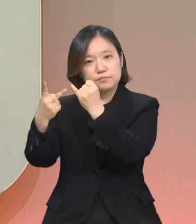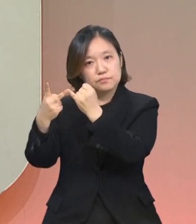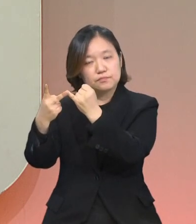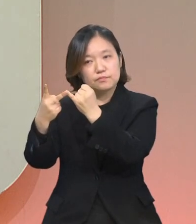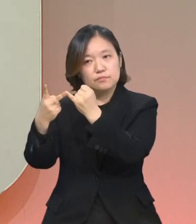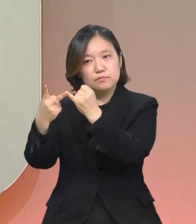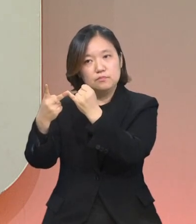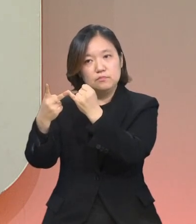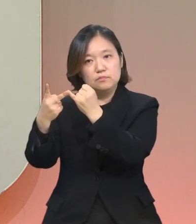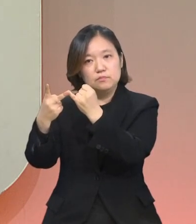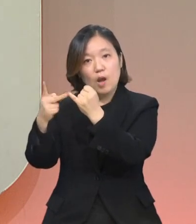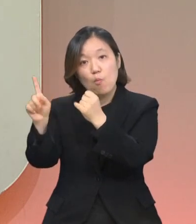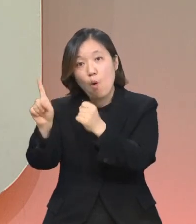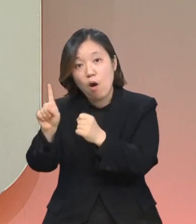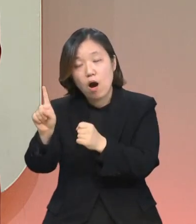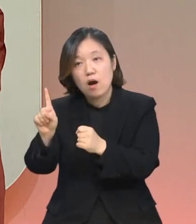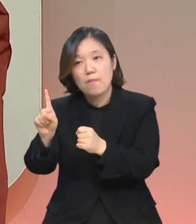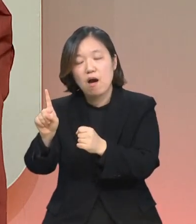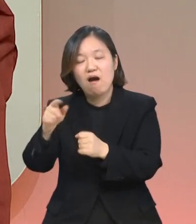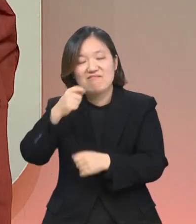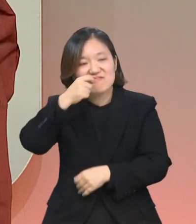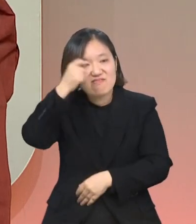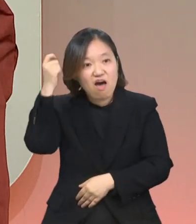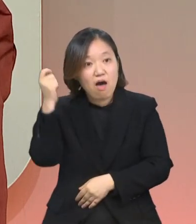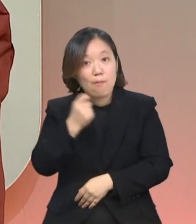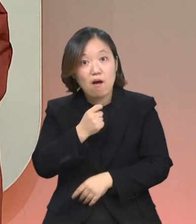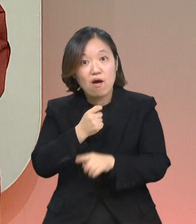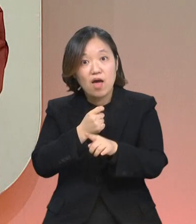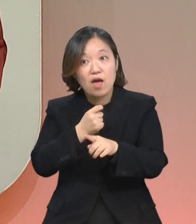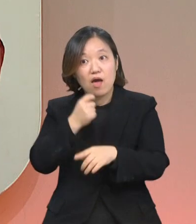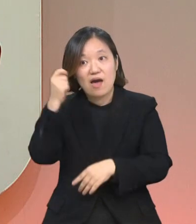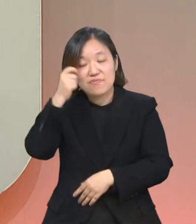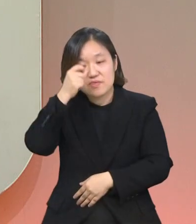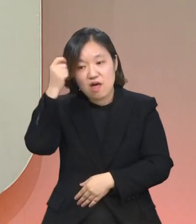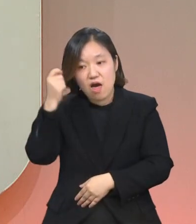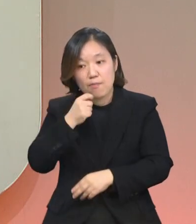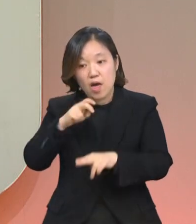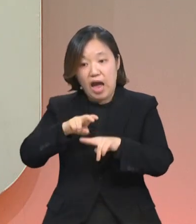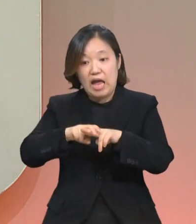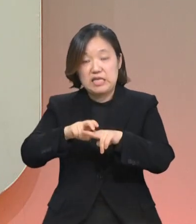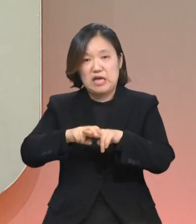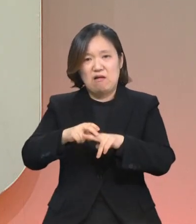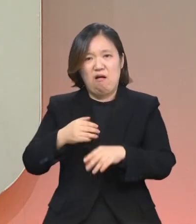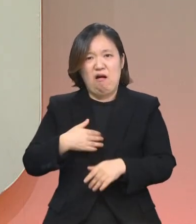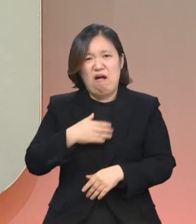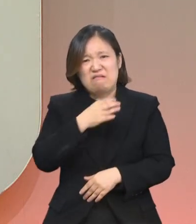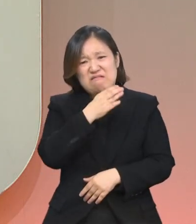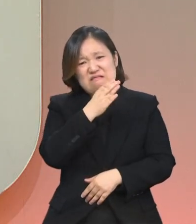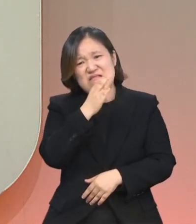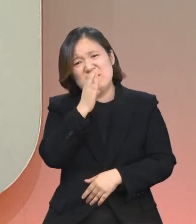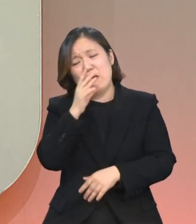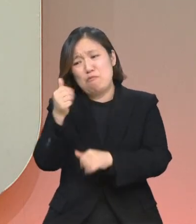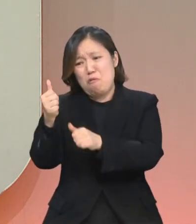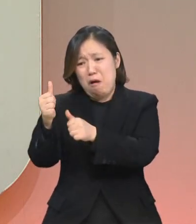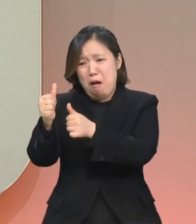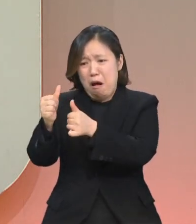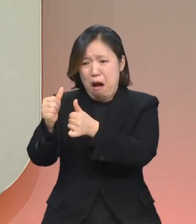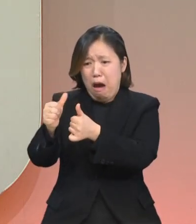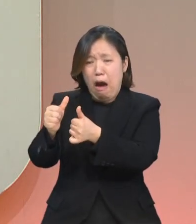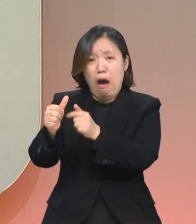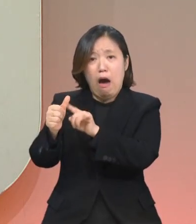둘째 엄마가 그 한밤중에 그 새벽에 그 몸도 아픈 몸으로